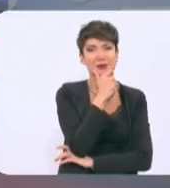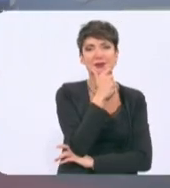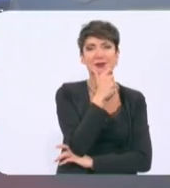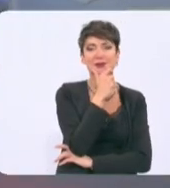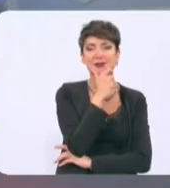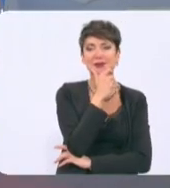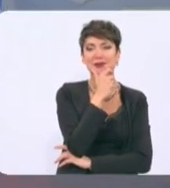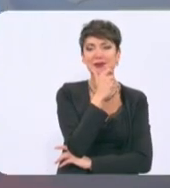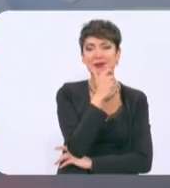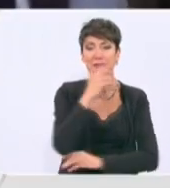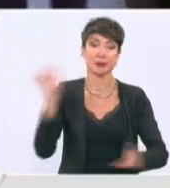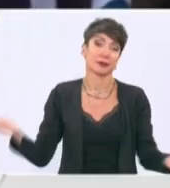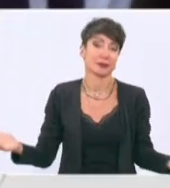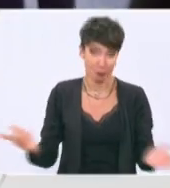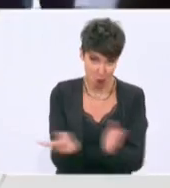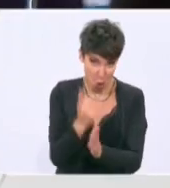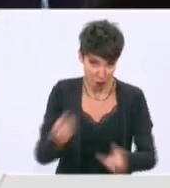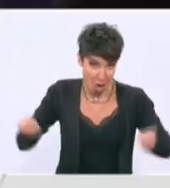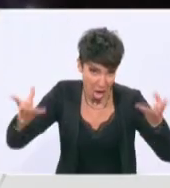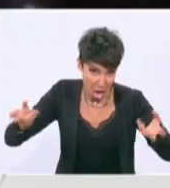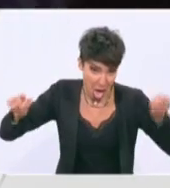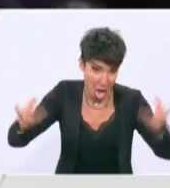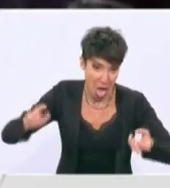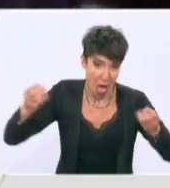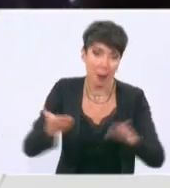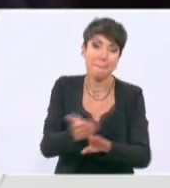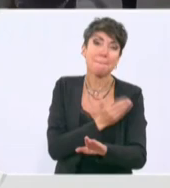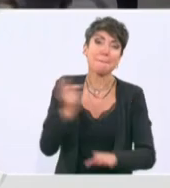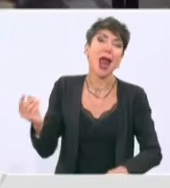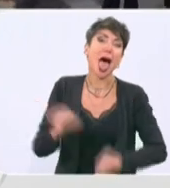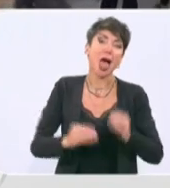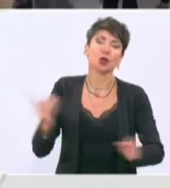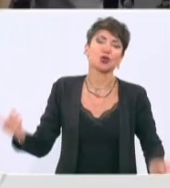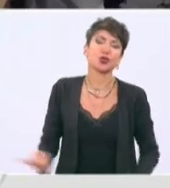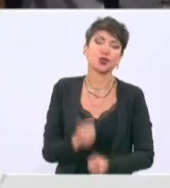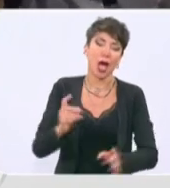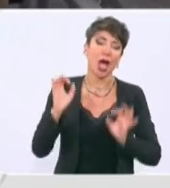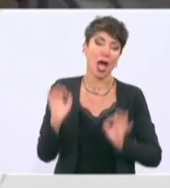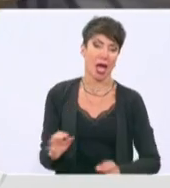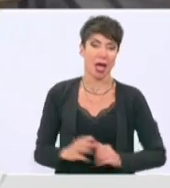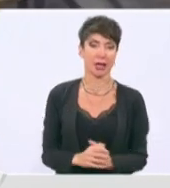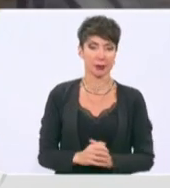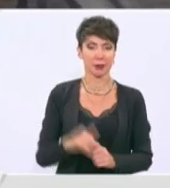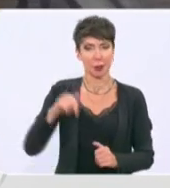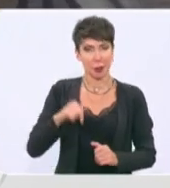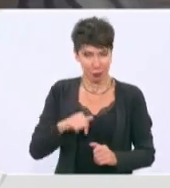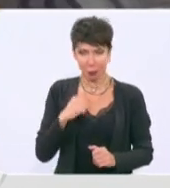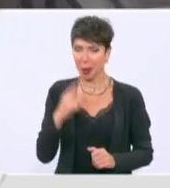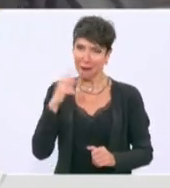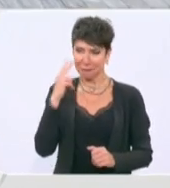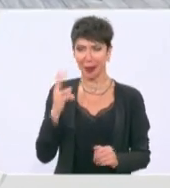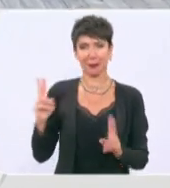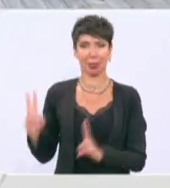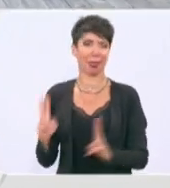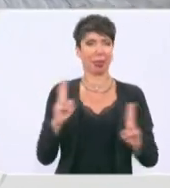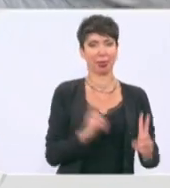προεκλογικά δεν ζούμε πρώτη φορά τέτοιες παροχές, αν και σε σχέση με άλλες φορές, μάλλον είναι και λίγο πιο περιορισμένες, γιατί για παράδειγμα